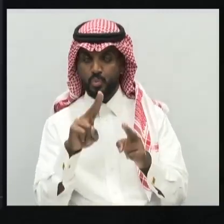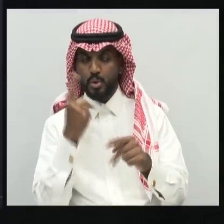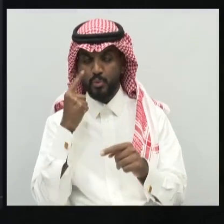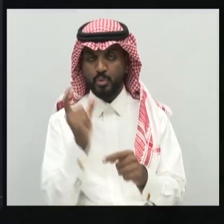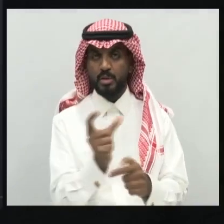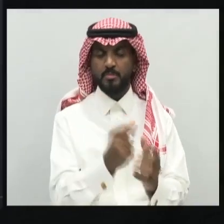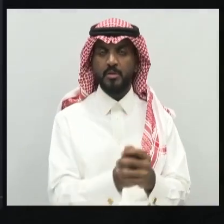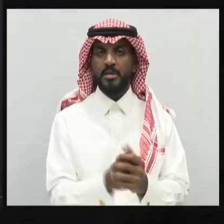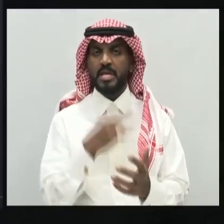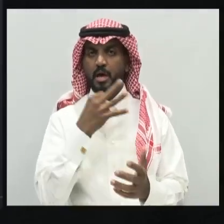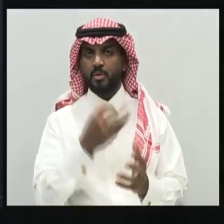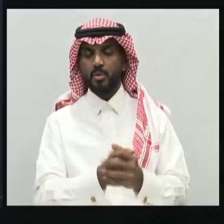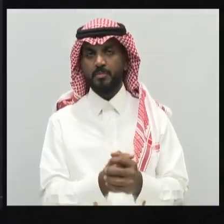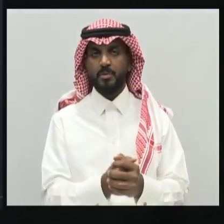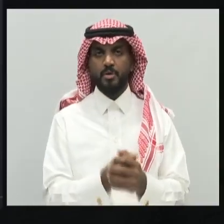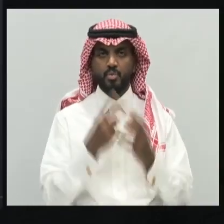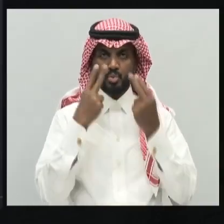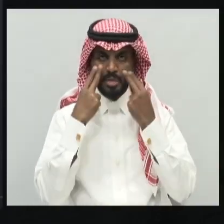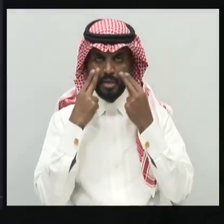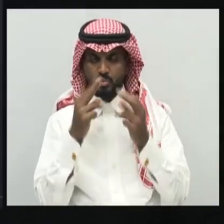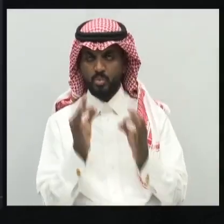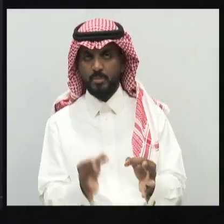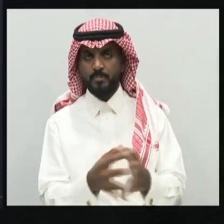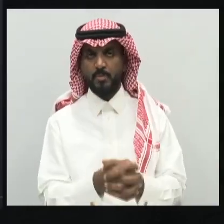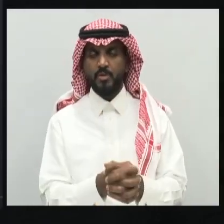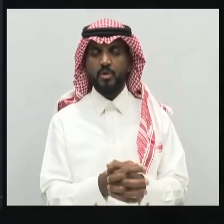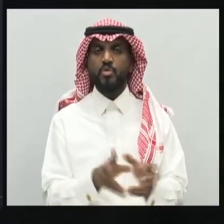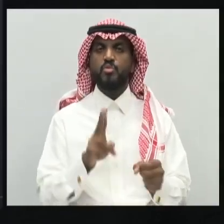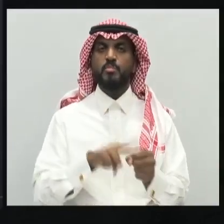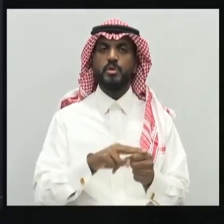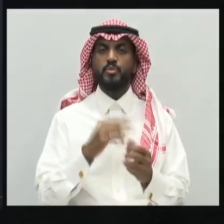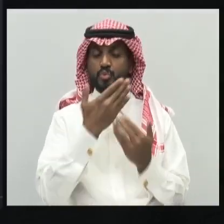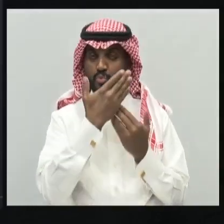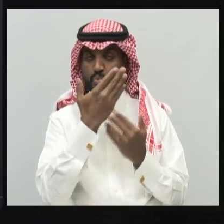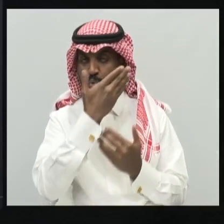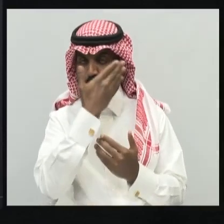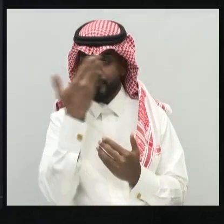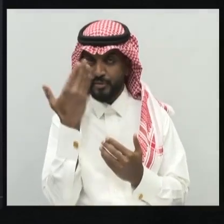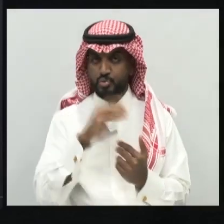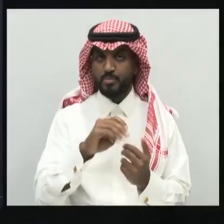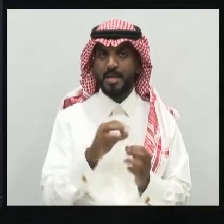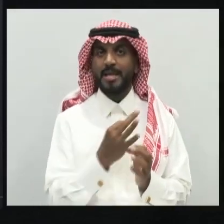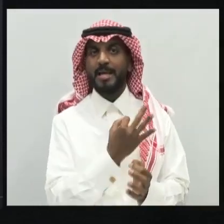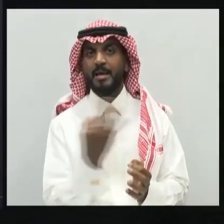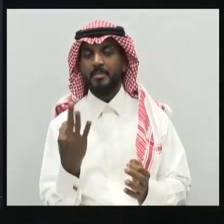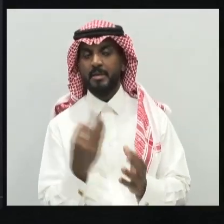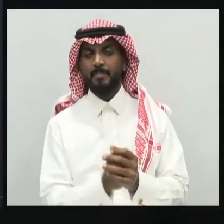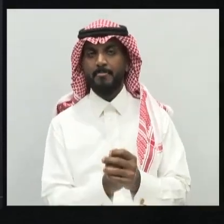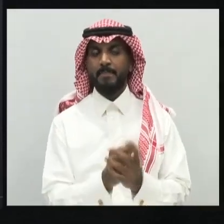الكلمه نقراها نشاهدها جيدا ثم نخفي الكلمه او نخفي الجمله كامله